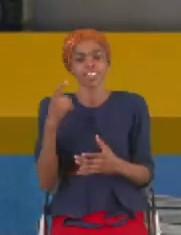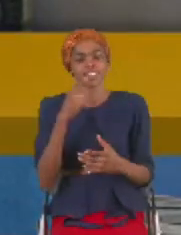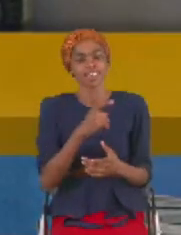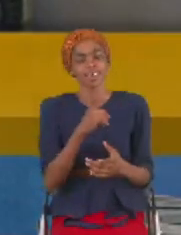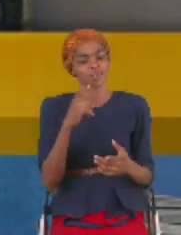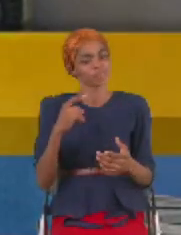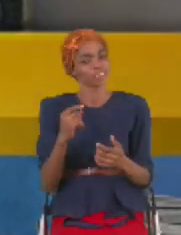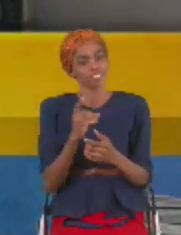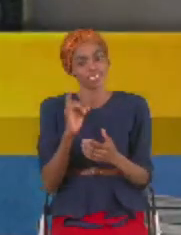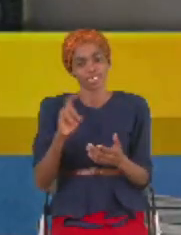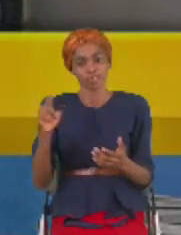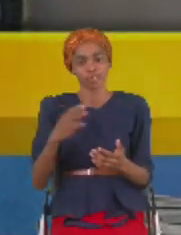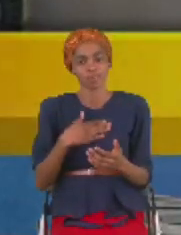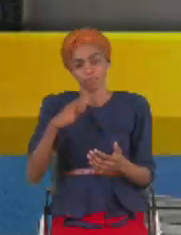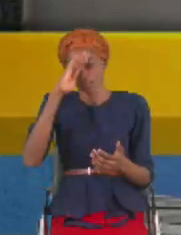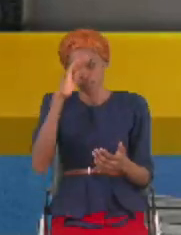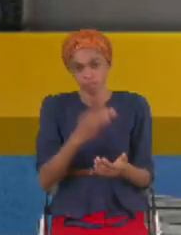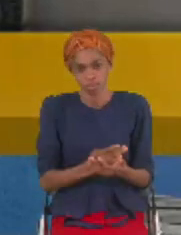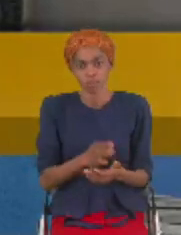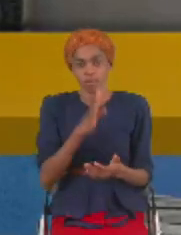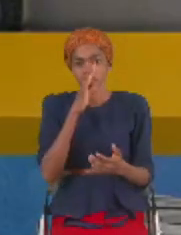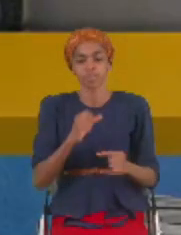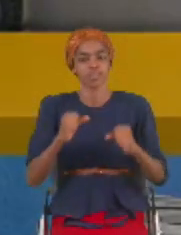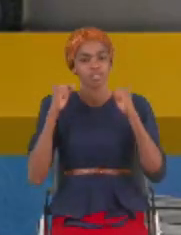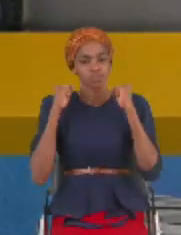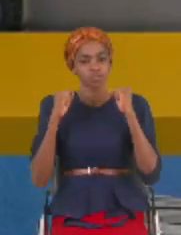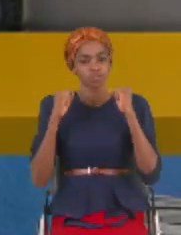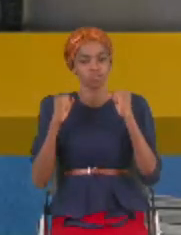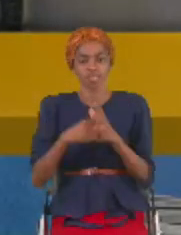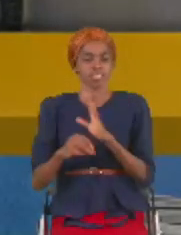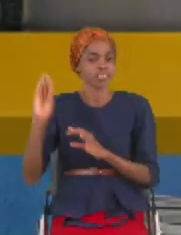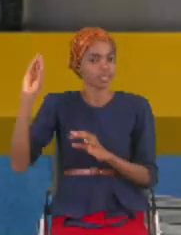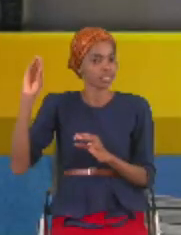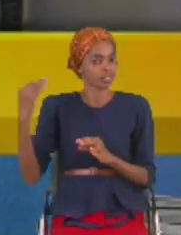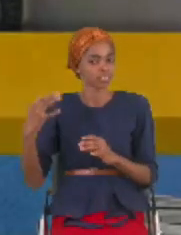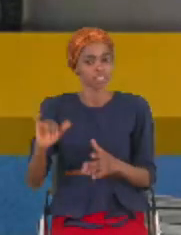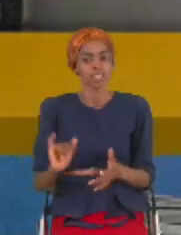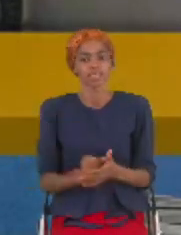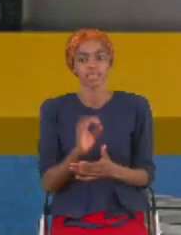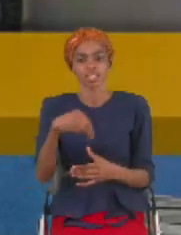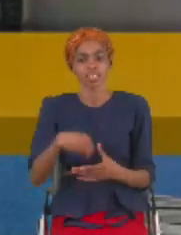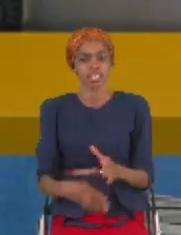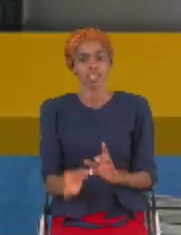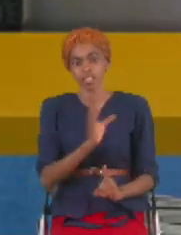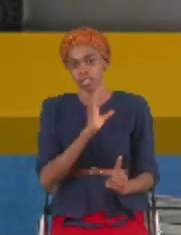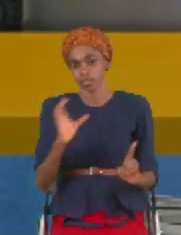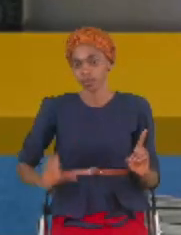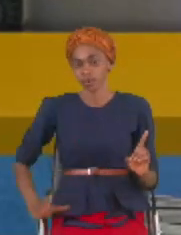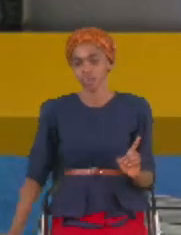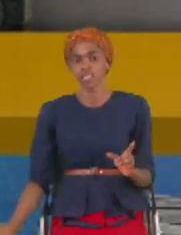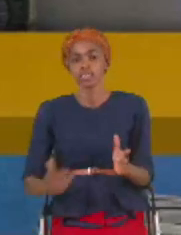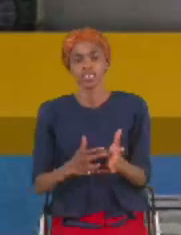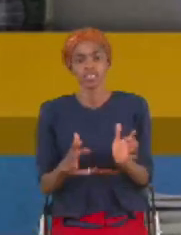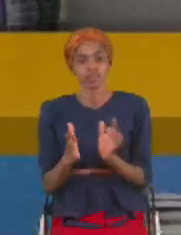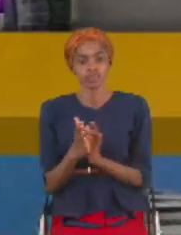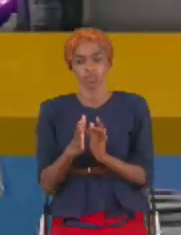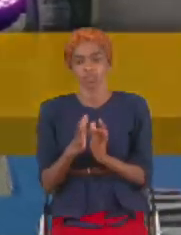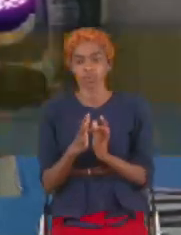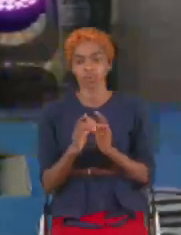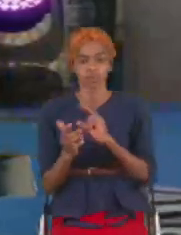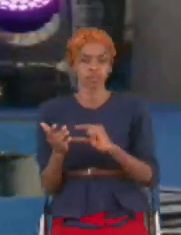fautif histoire dans la grâce qui est un jésus christ versez